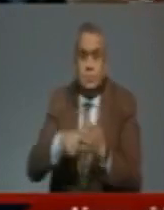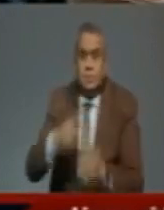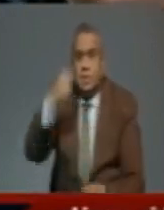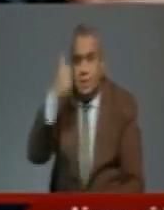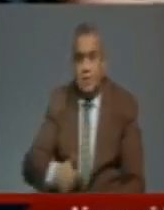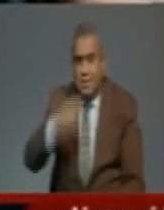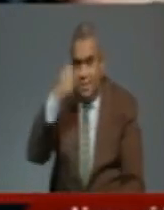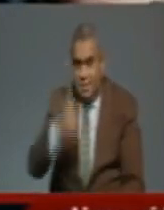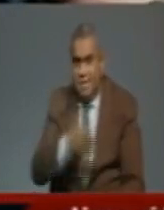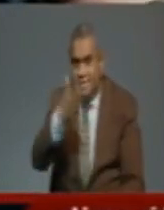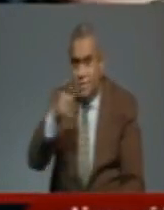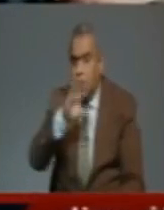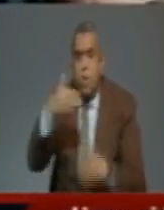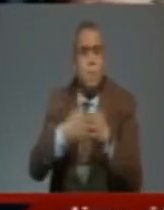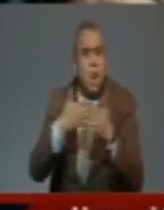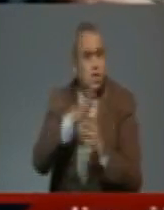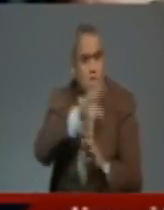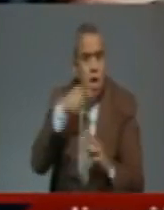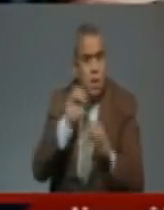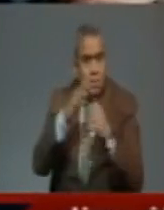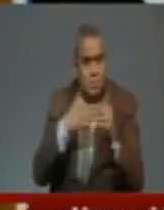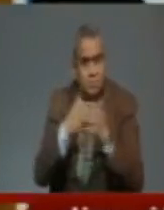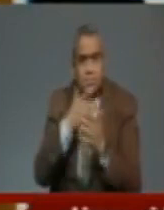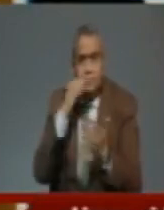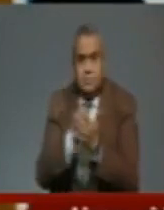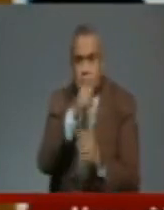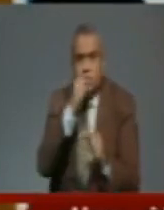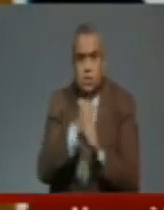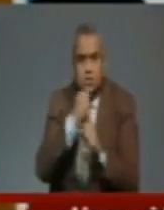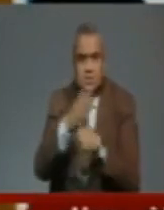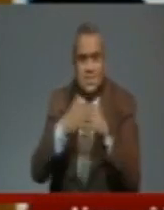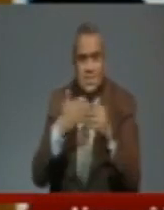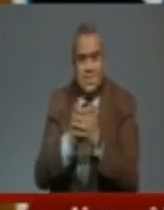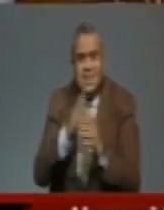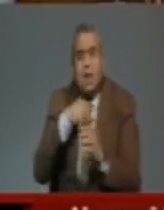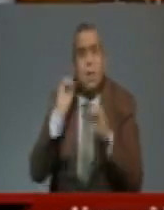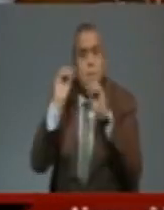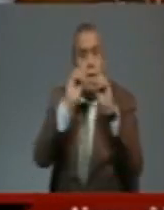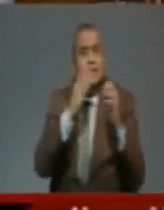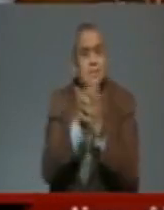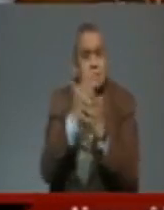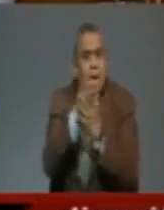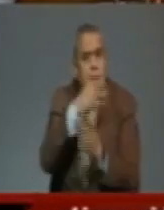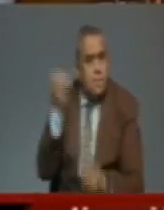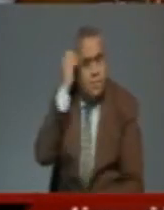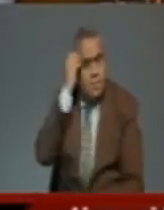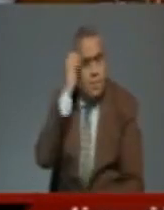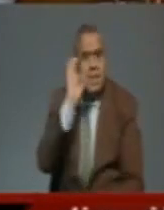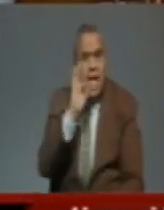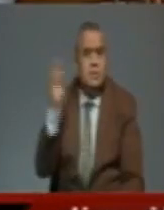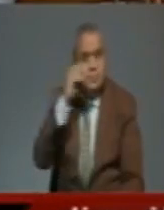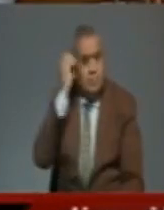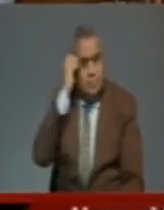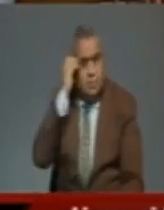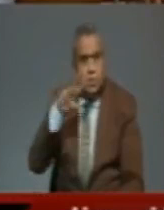ما لهمش دعوة بالكلام ده خالص، مش كده يا كامل؟ ده صميم شغلهم يا فندم. يعني بقول لهم اللي احنا بصوا انتوا